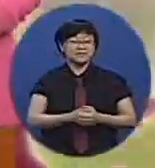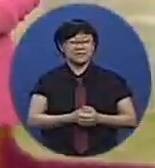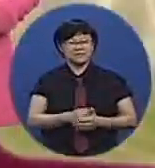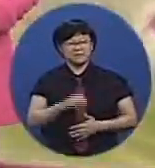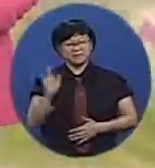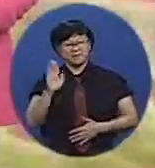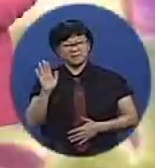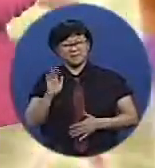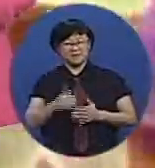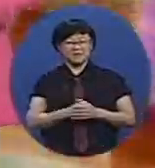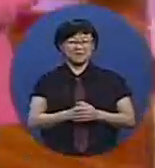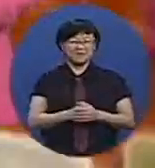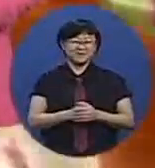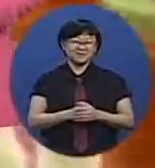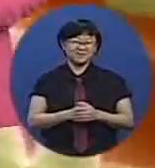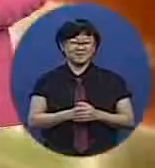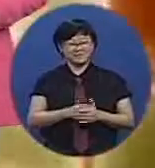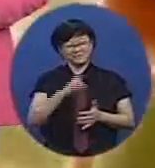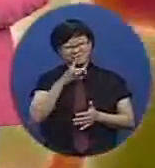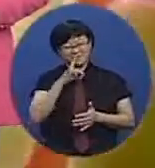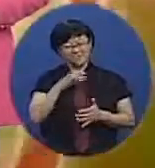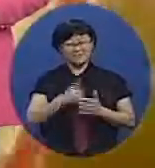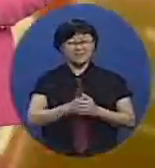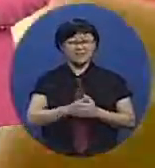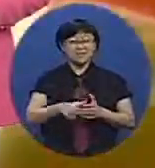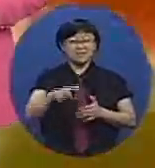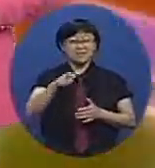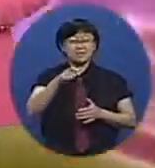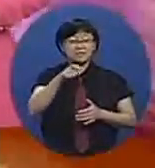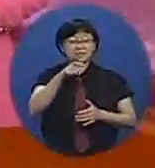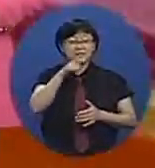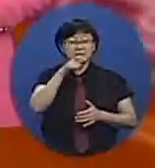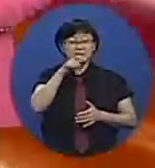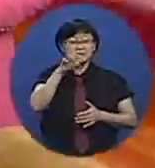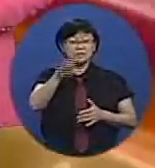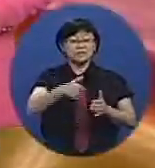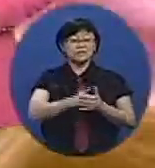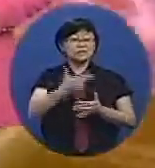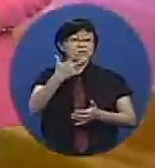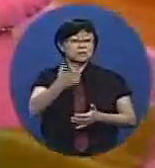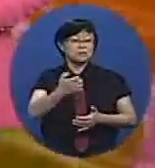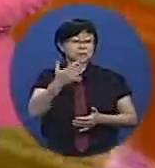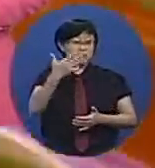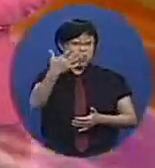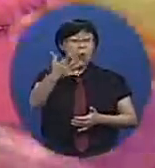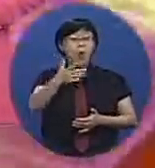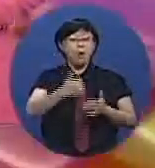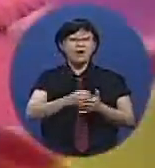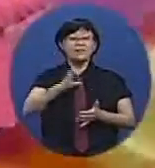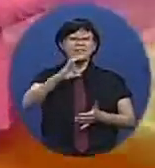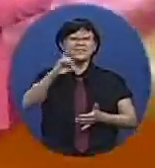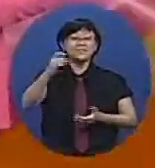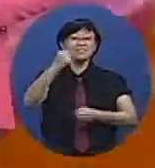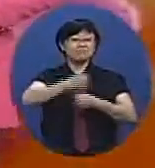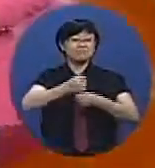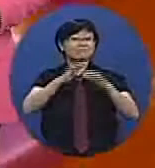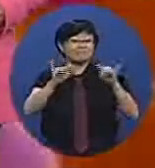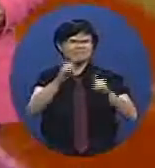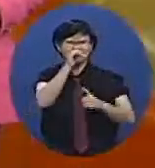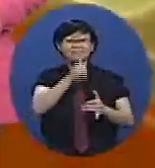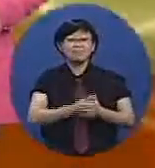아이고. 안 되겠네. 수원에 계신 네. 분인데요. 네. 78배 음반 내신 분이 계세요.